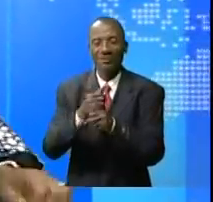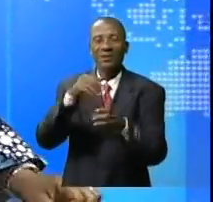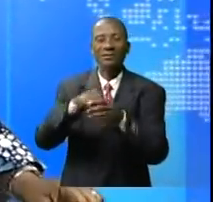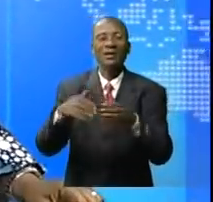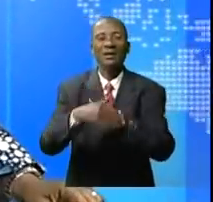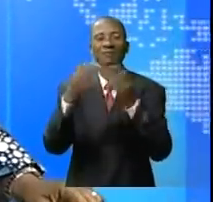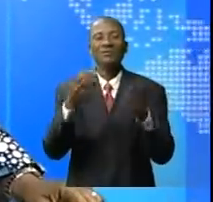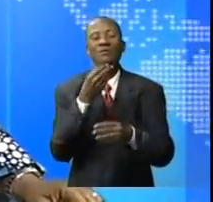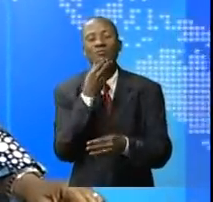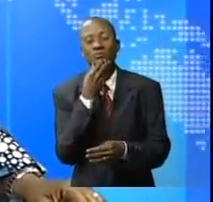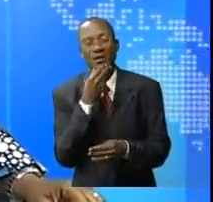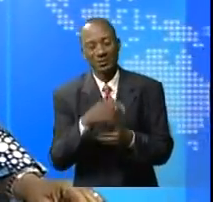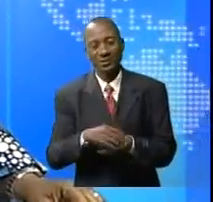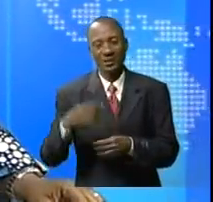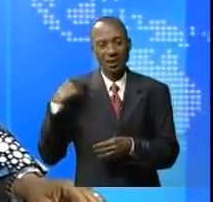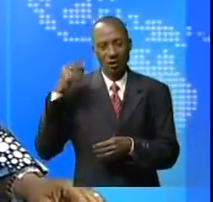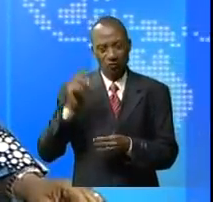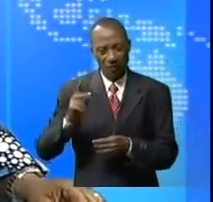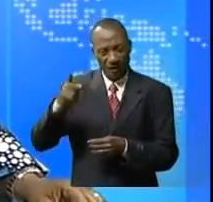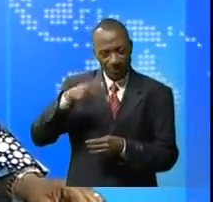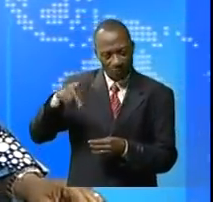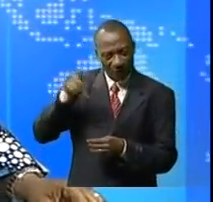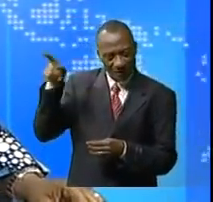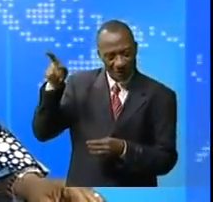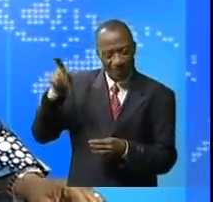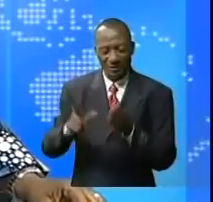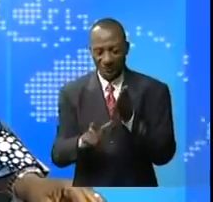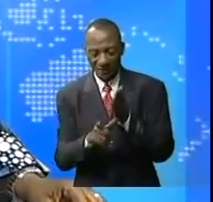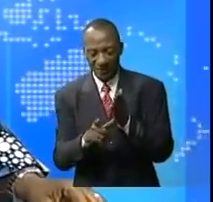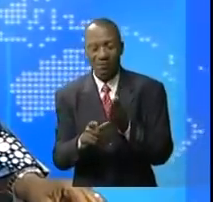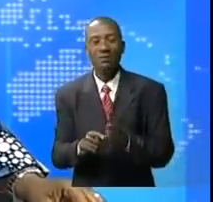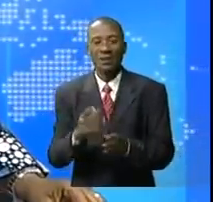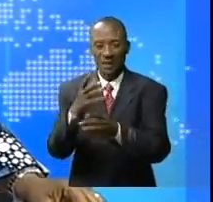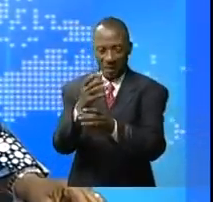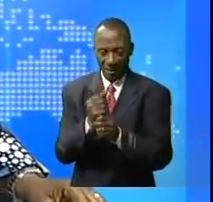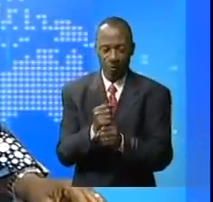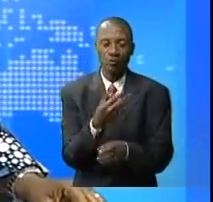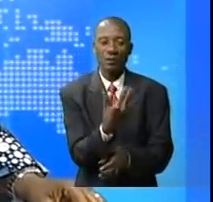dernier, le gouverneur par intérim Jeannette Moussambalonga a conduit ce matériel à la